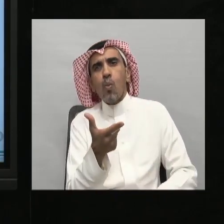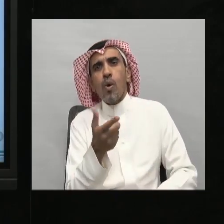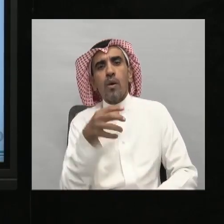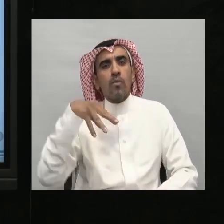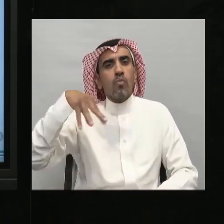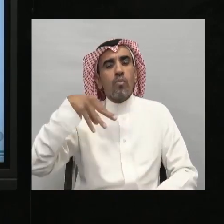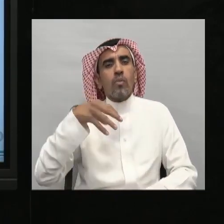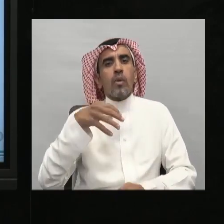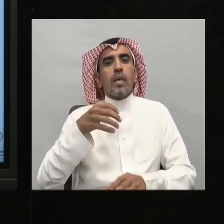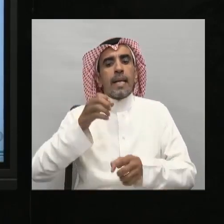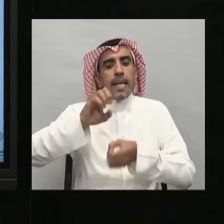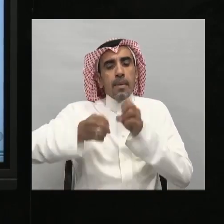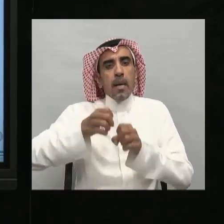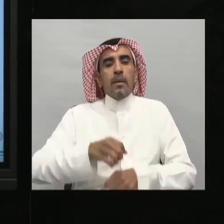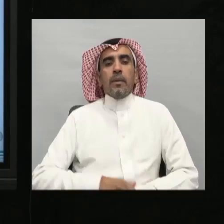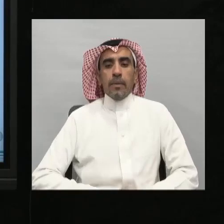ماذا؟ كيميائي.